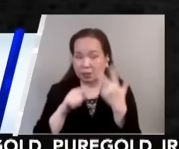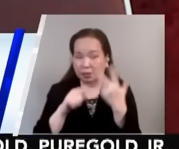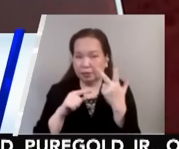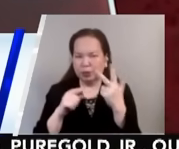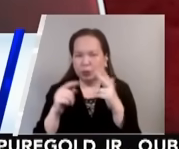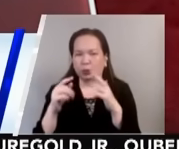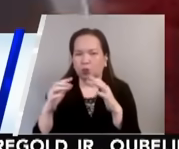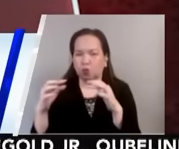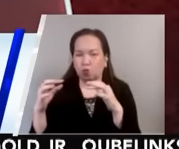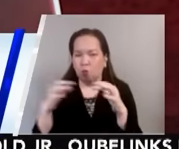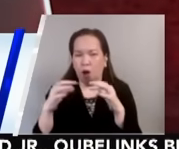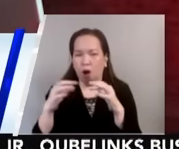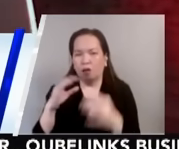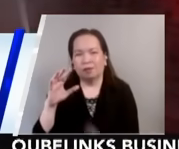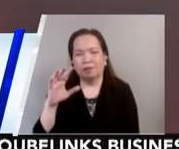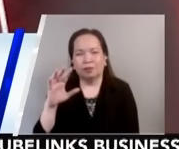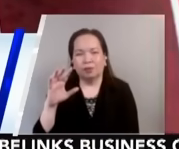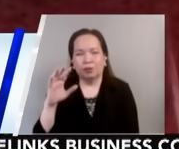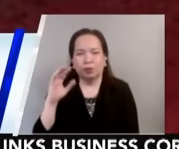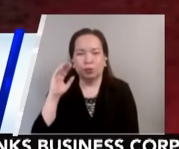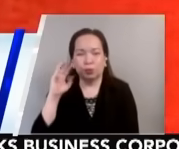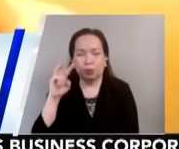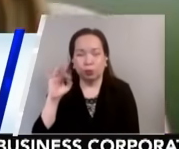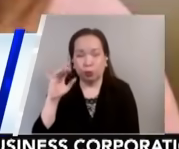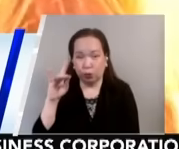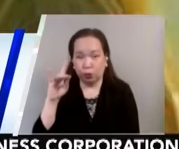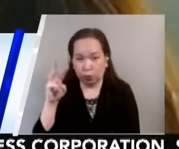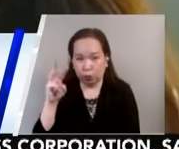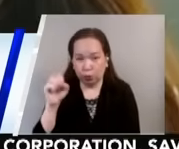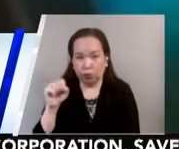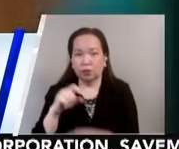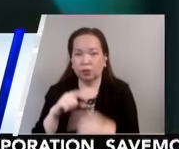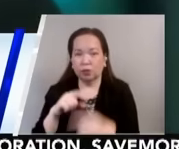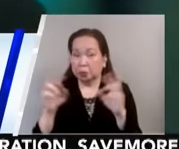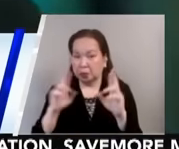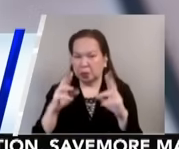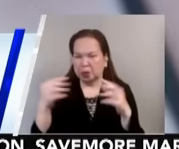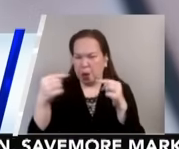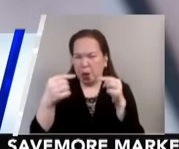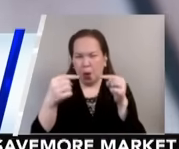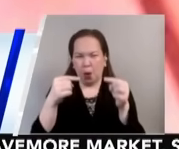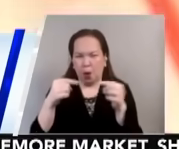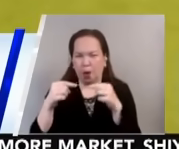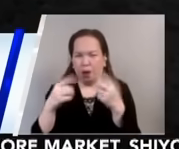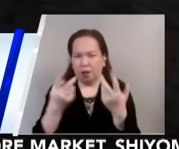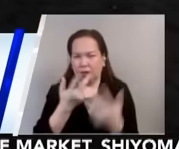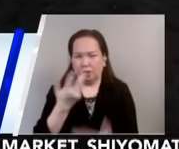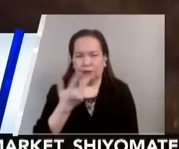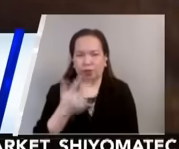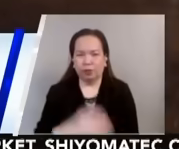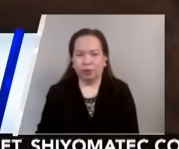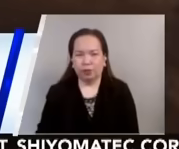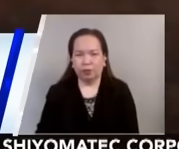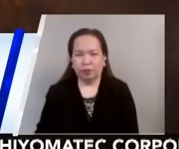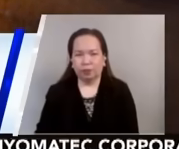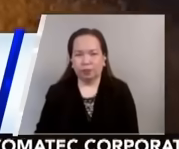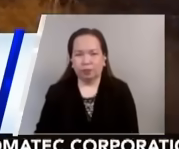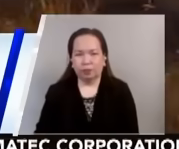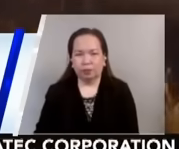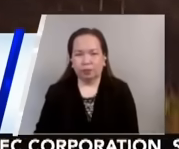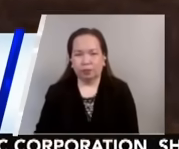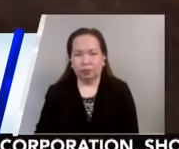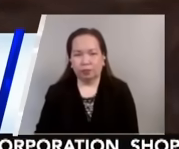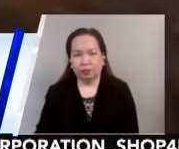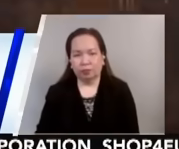war ika nga Get ready to go to war dahil hindi aatras sa laban ang mga primerang artista sa